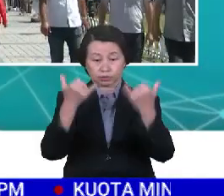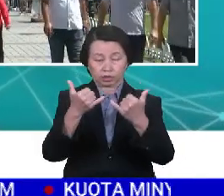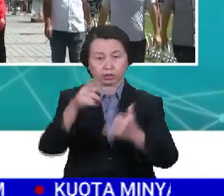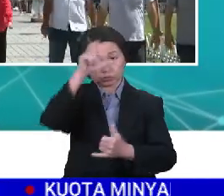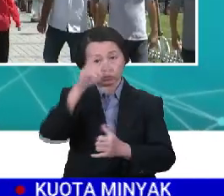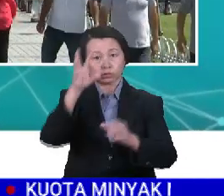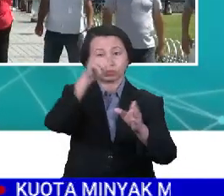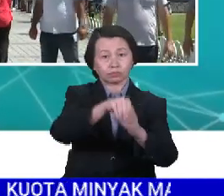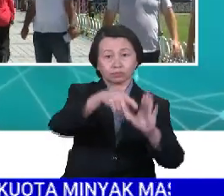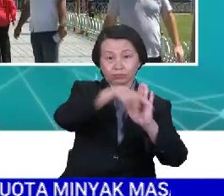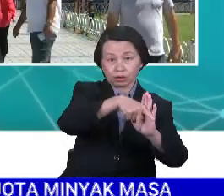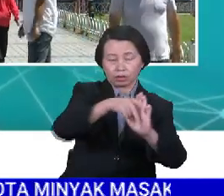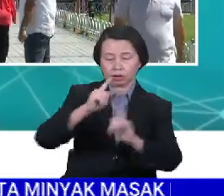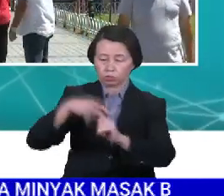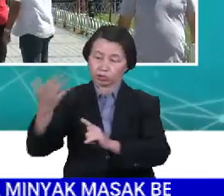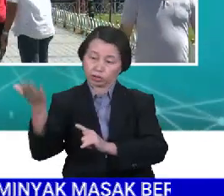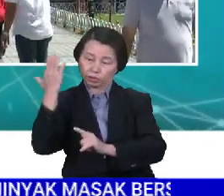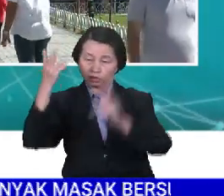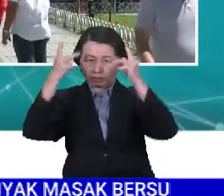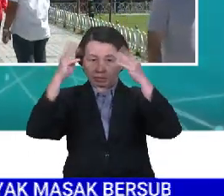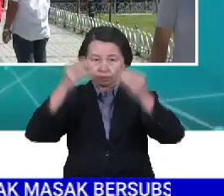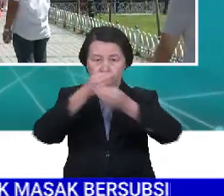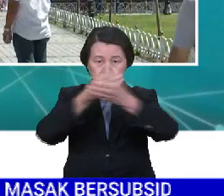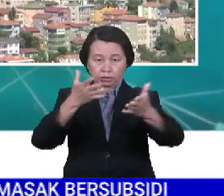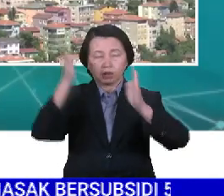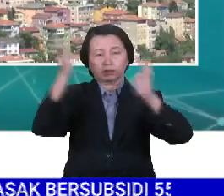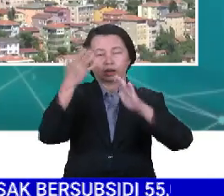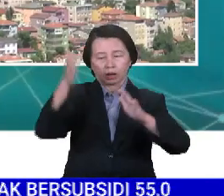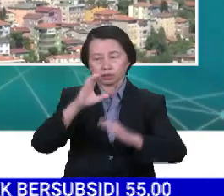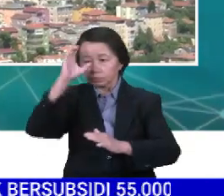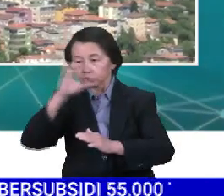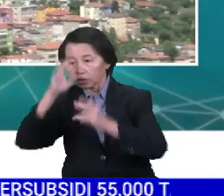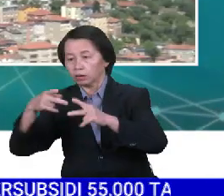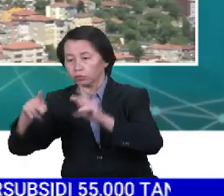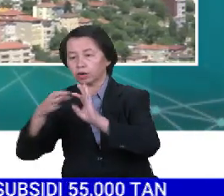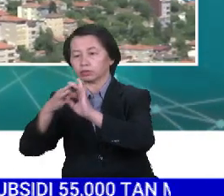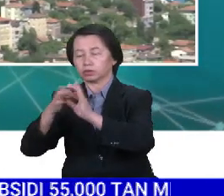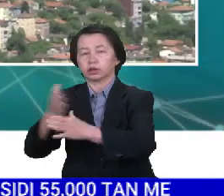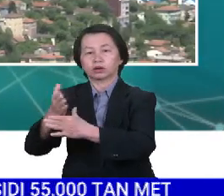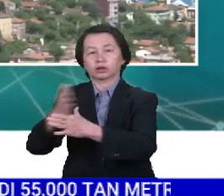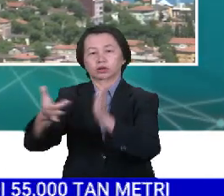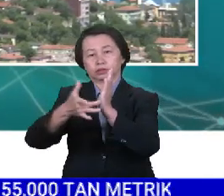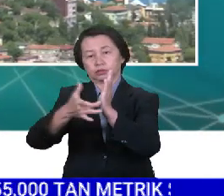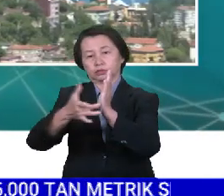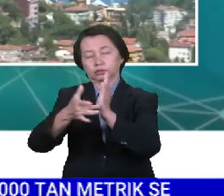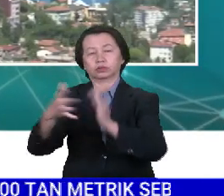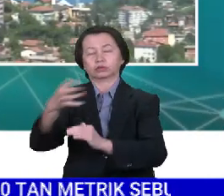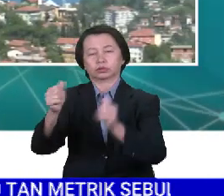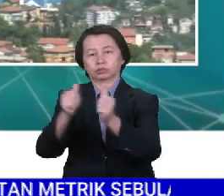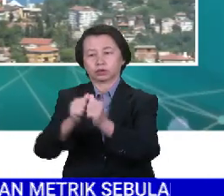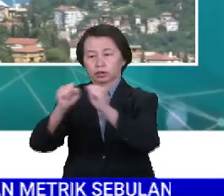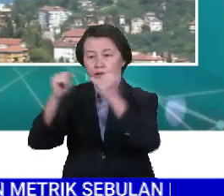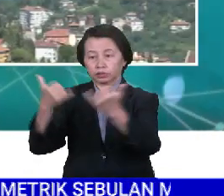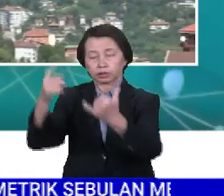mengambil bahagian. Bulan lepas, Perdana Menteri memaklumkan Malaysia akan meneroka peluang kerjasama perkongsian teknologi dengan